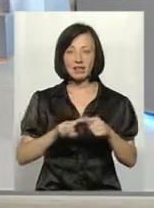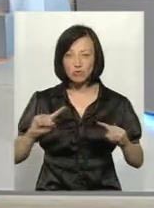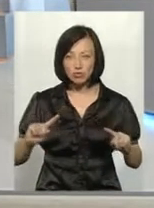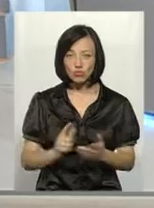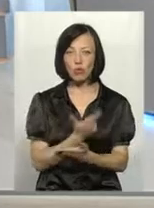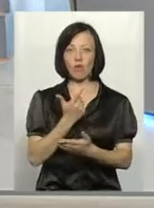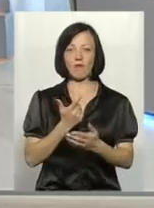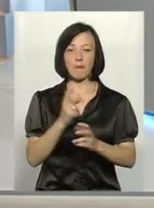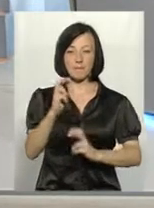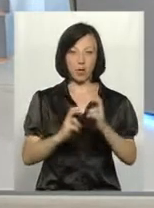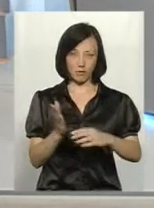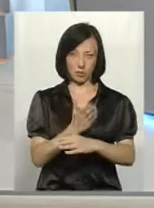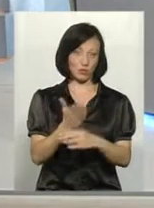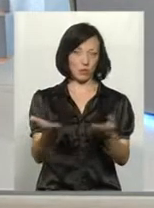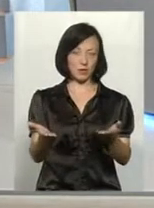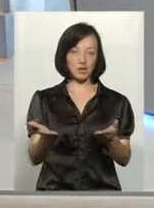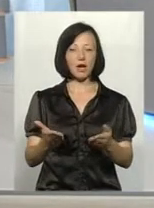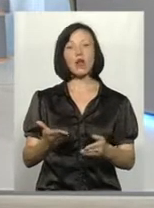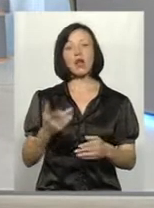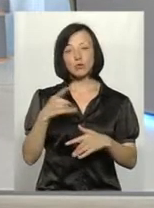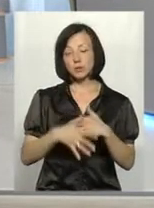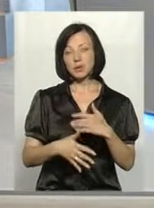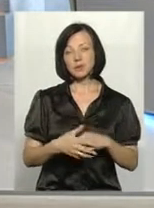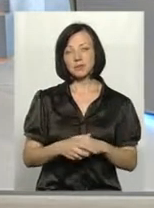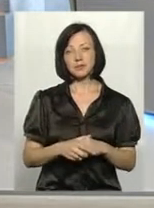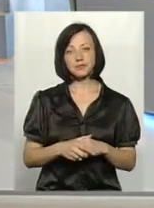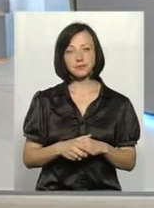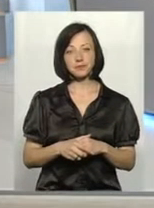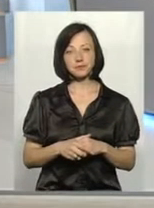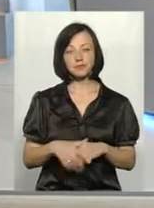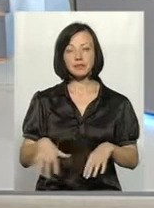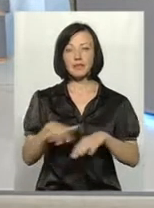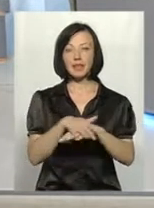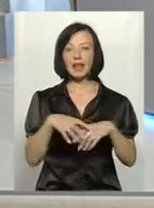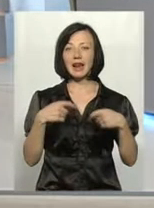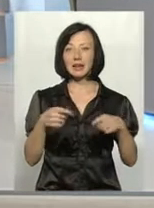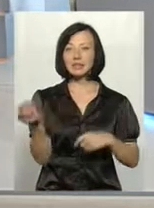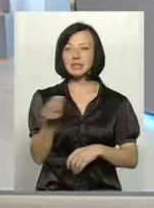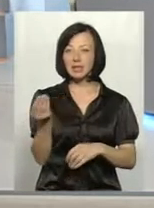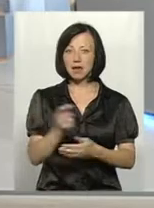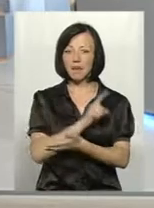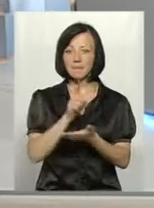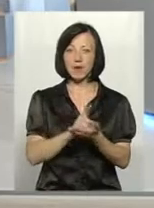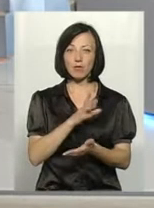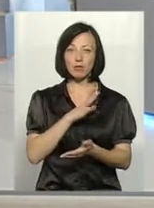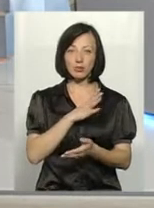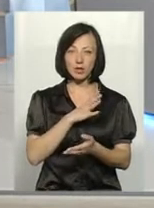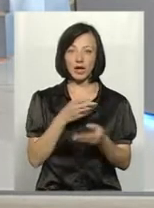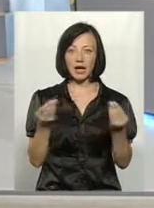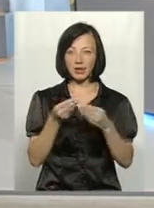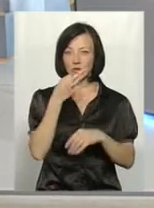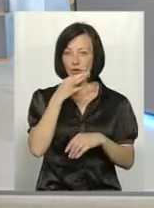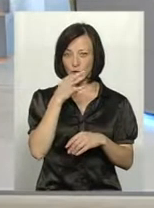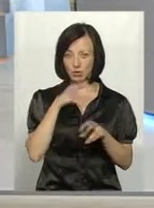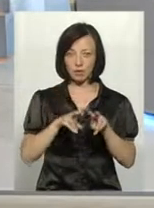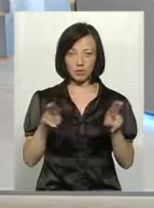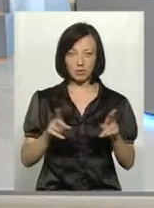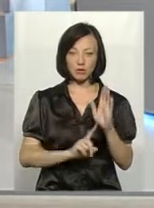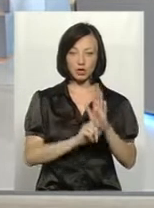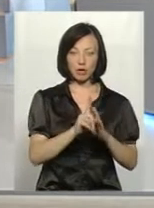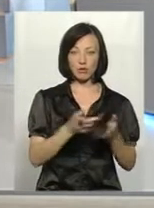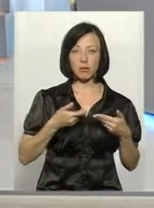таки, це та сама промисловість, розумієте? Тому... Тобто, скажімо, ринок зерна має піти шляхом того самого ринку соняшника, так? Тобто,